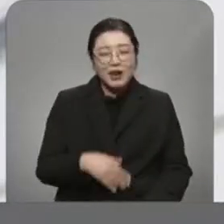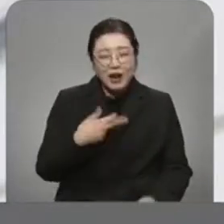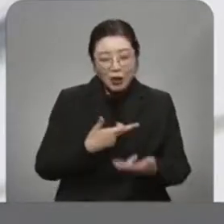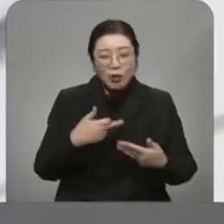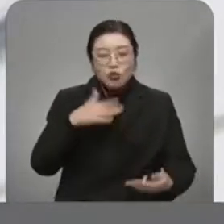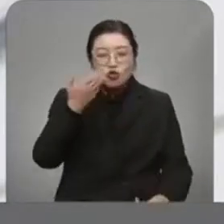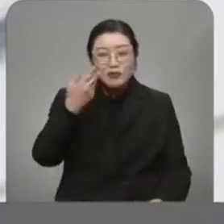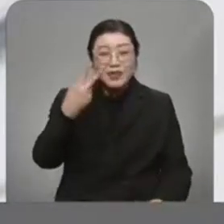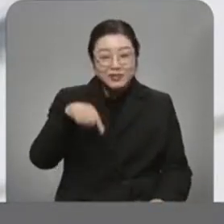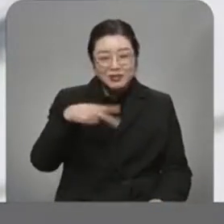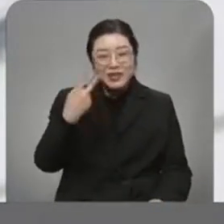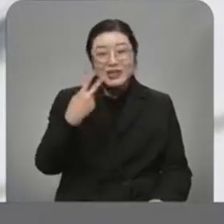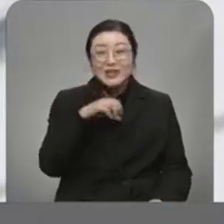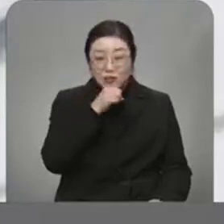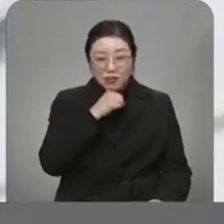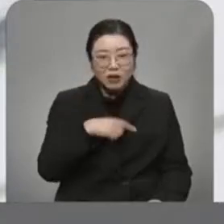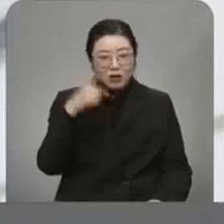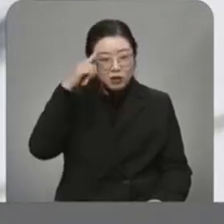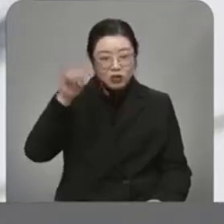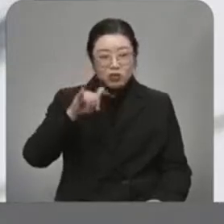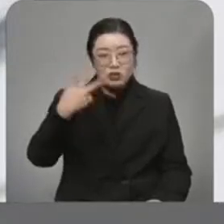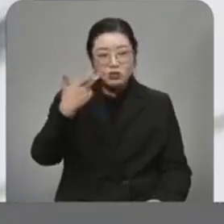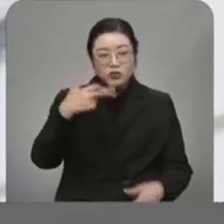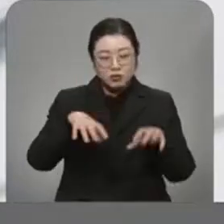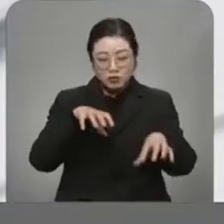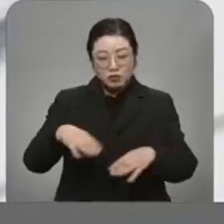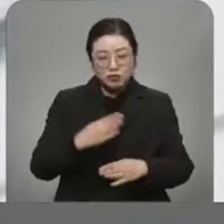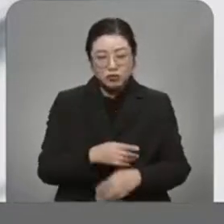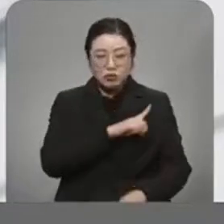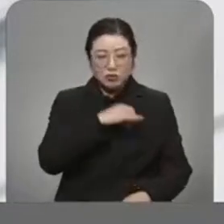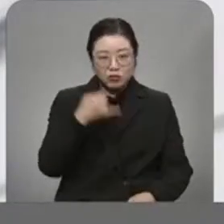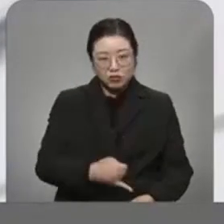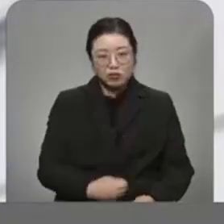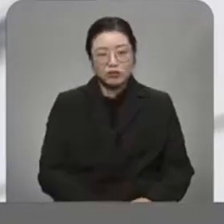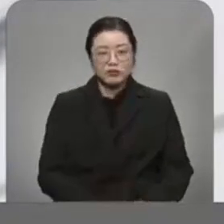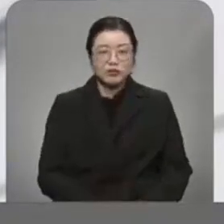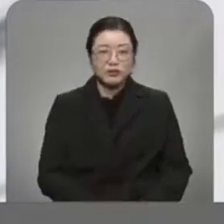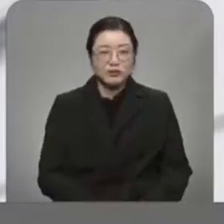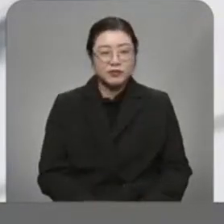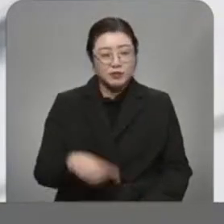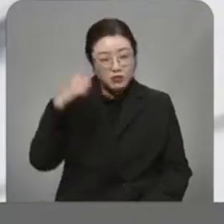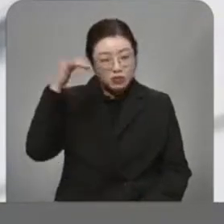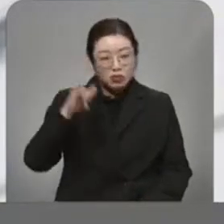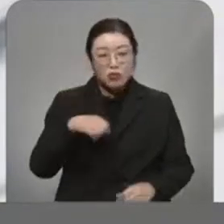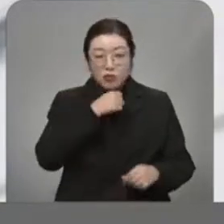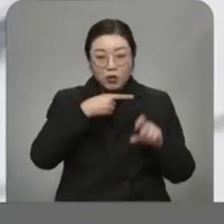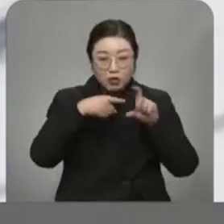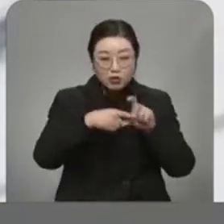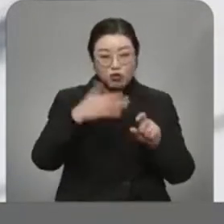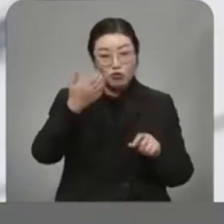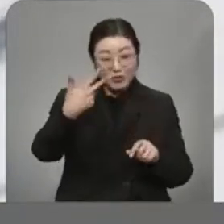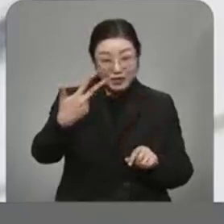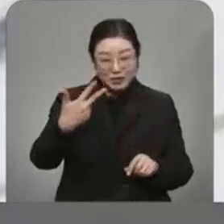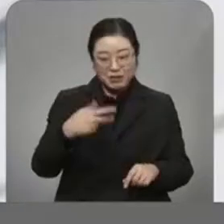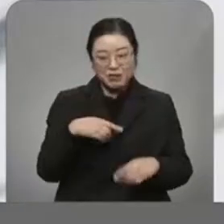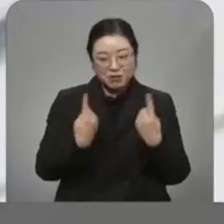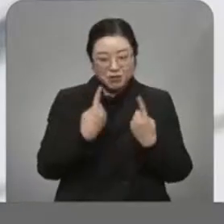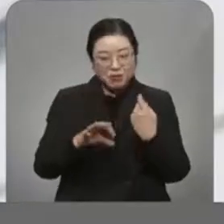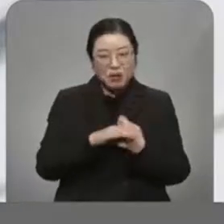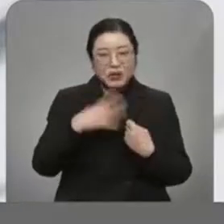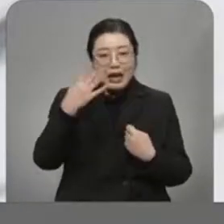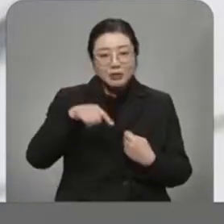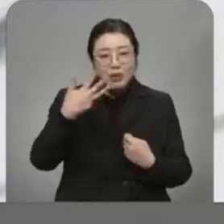92.2 전국 17개 시도 가운데 가장 낮았습니다 전국 평균 97보 4.8점